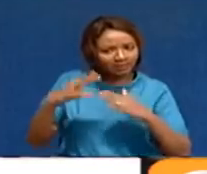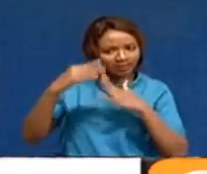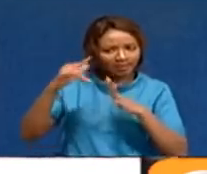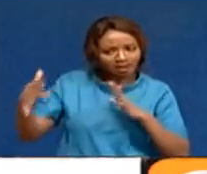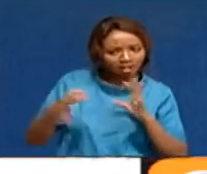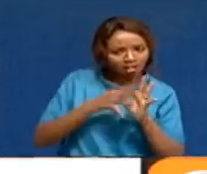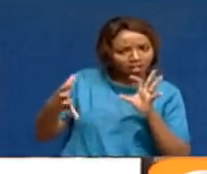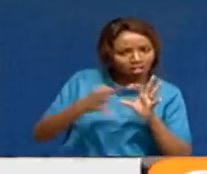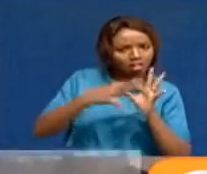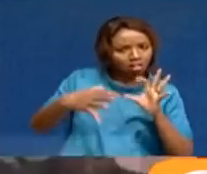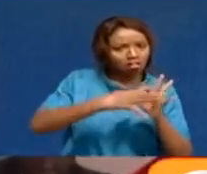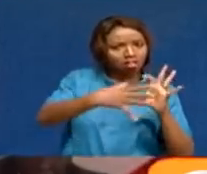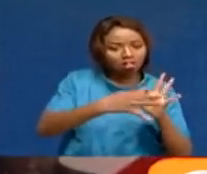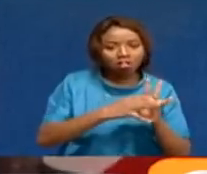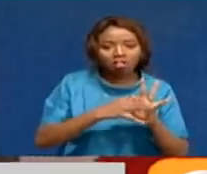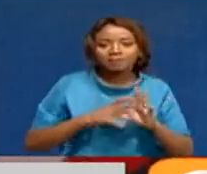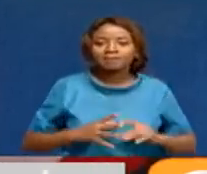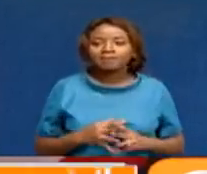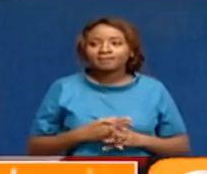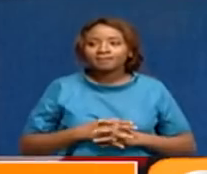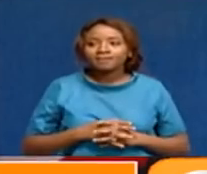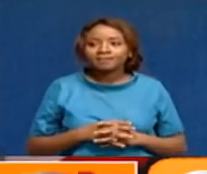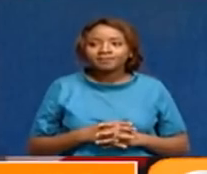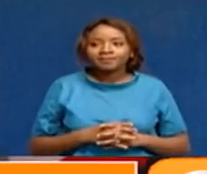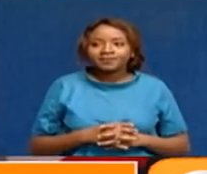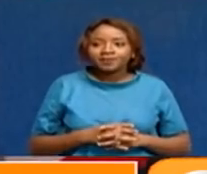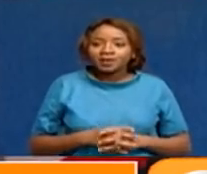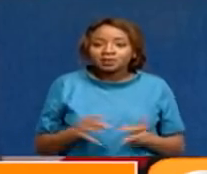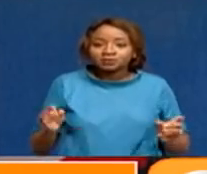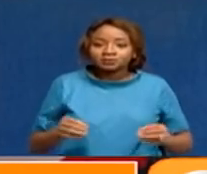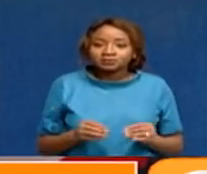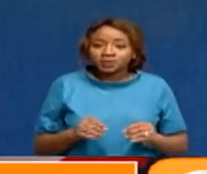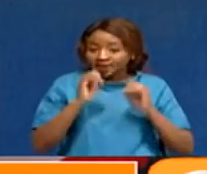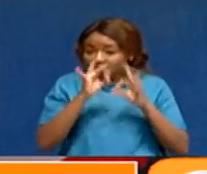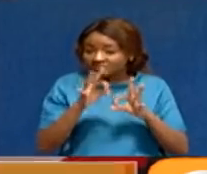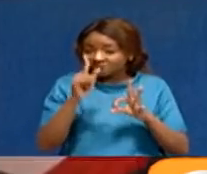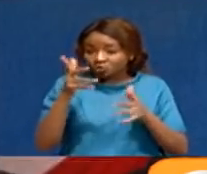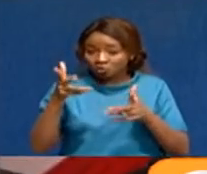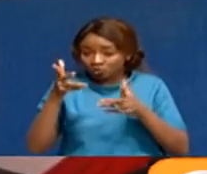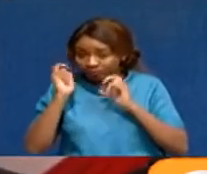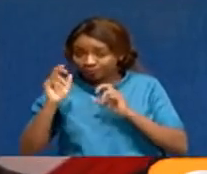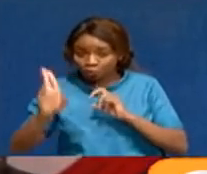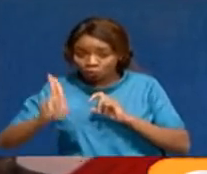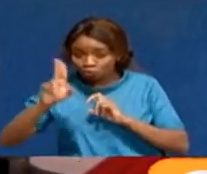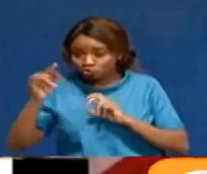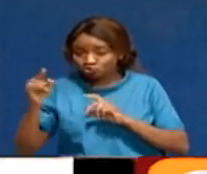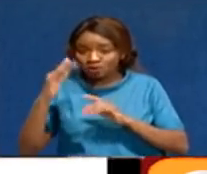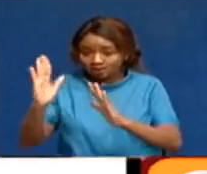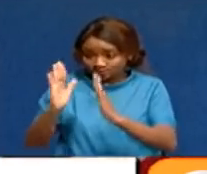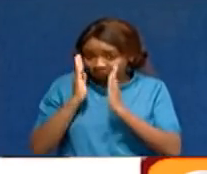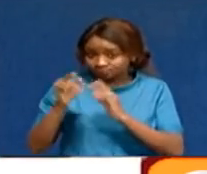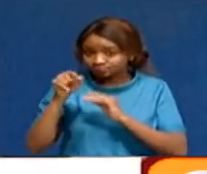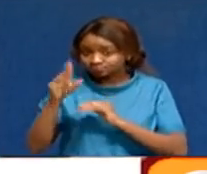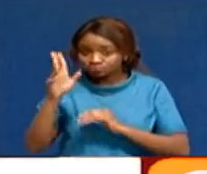region. Hii wakati mtosikiza rais, vile mheshimiwa Uhuru anasema, tutakuwa kwa shida. Maana iwezi kuwa mtu mmoja